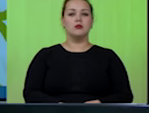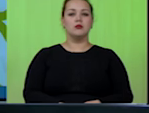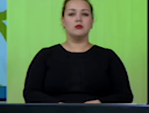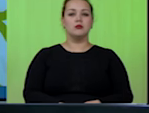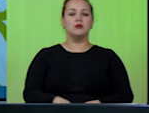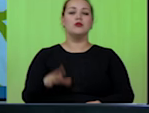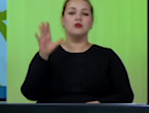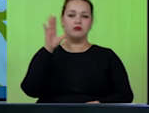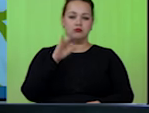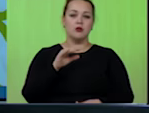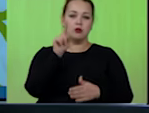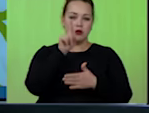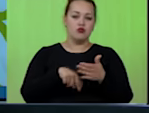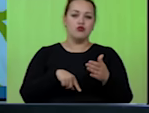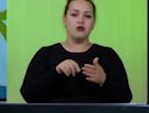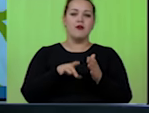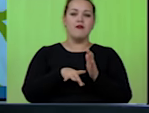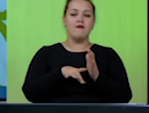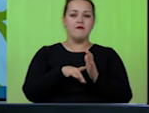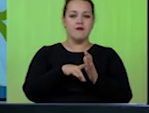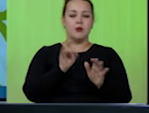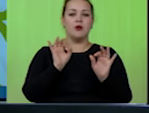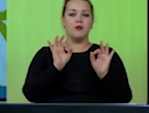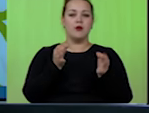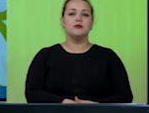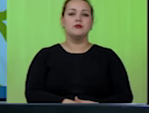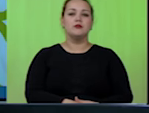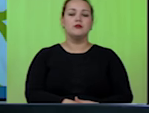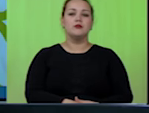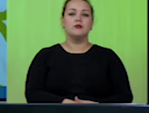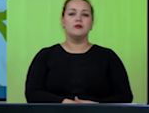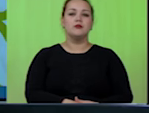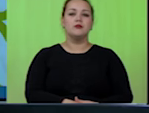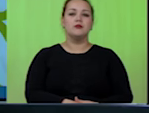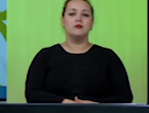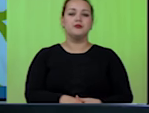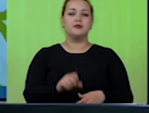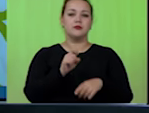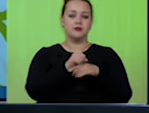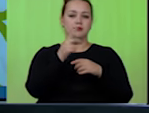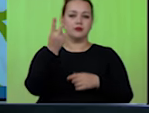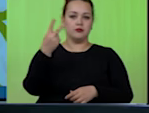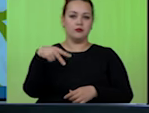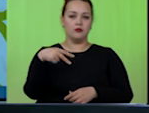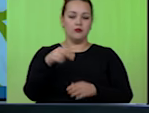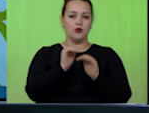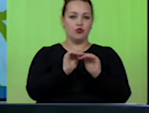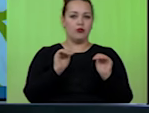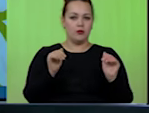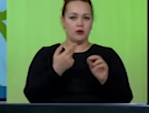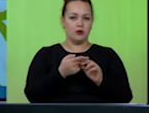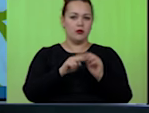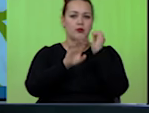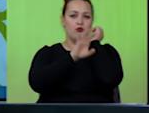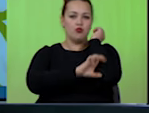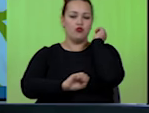Надеюсь, вы выбрали правильный вариант ответов. Задание 20. Ребята, это